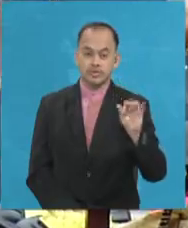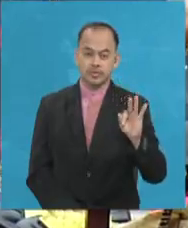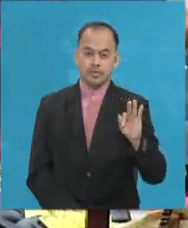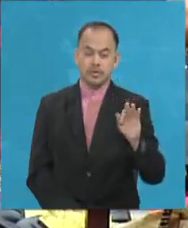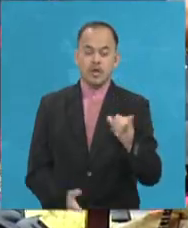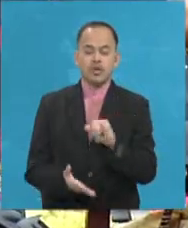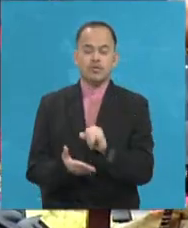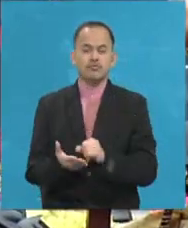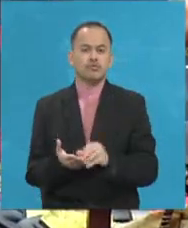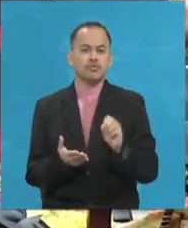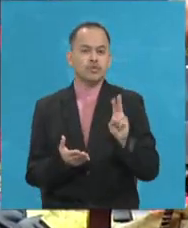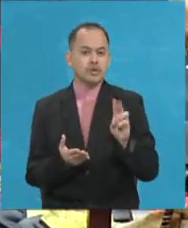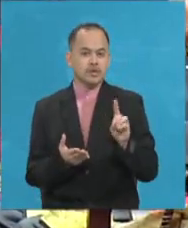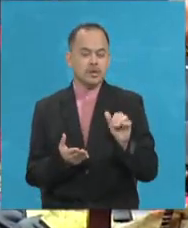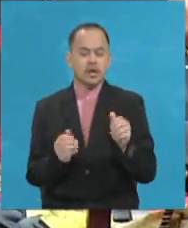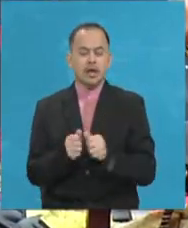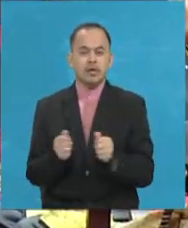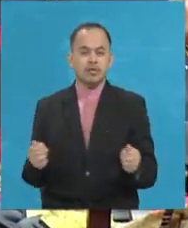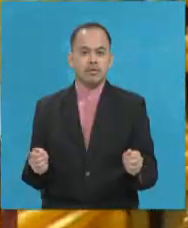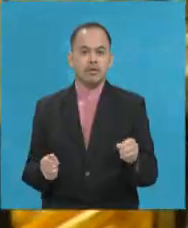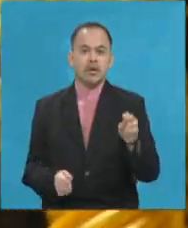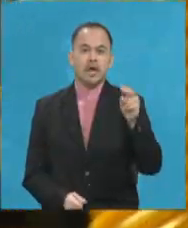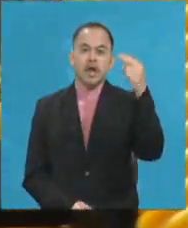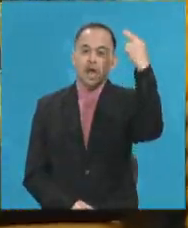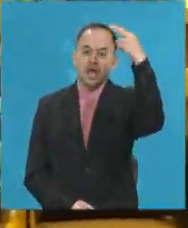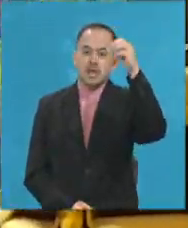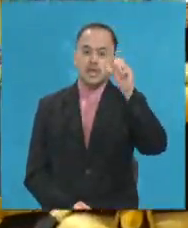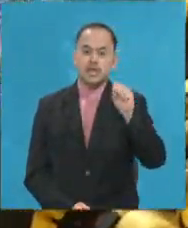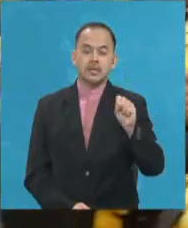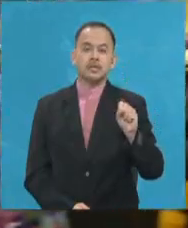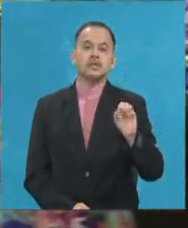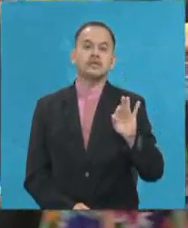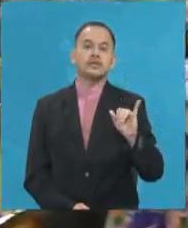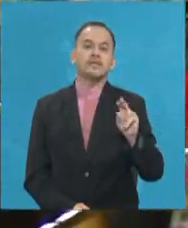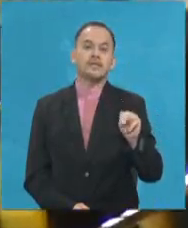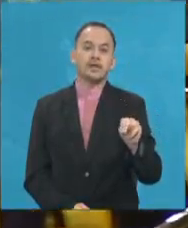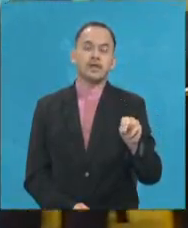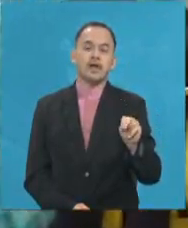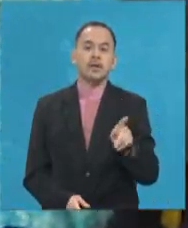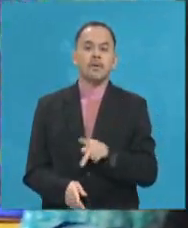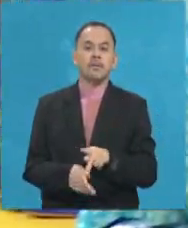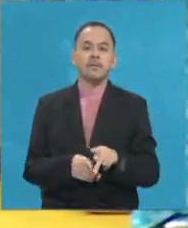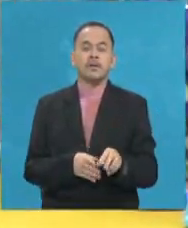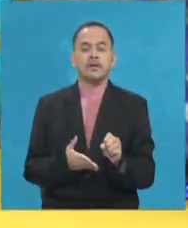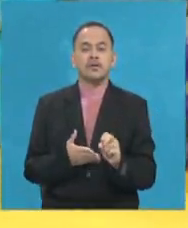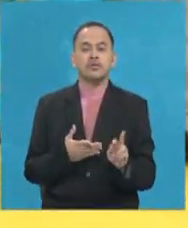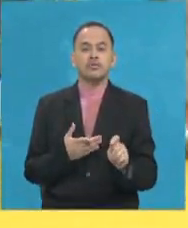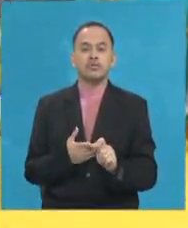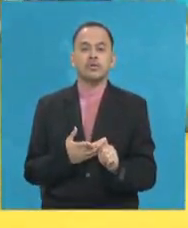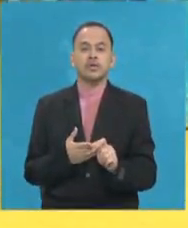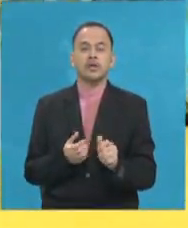juru audit Agung Awang Haji Sofyan Bin hajjaj Sabtu pemangku setiausaha tetap